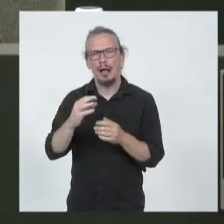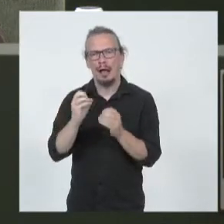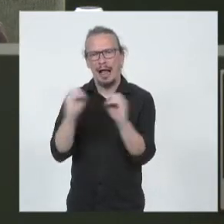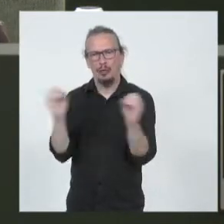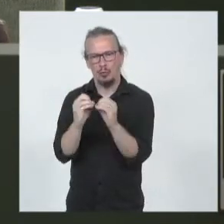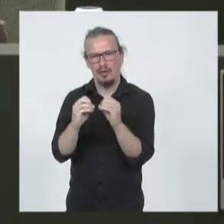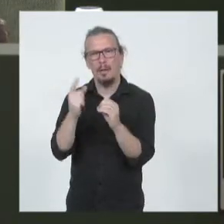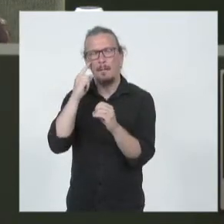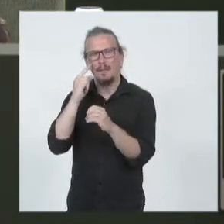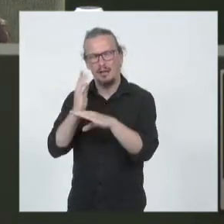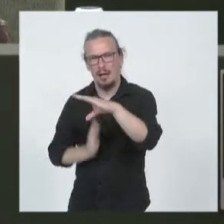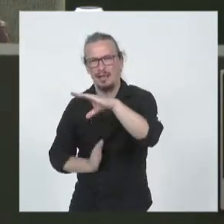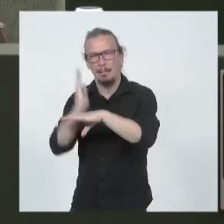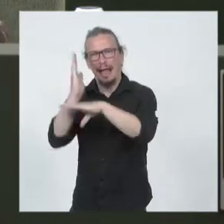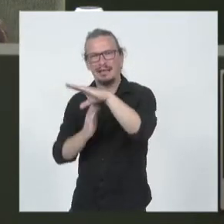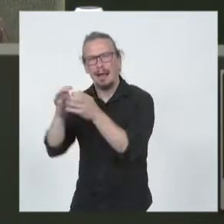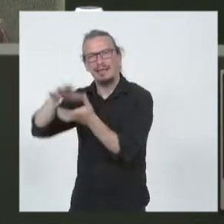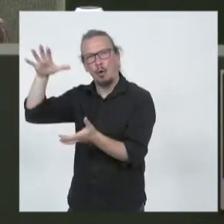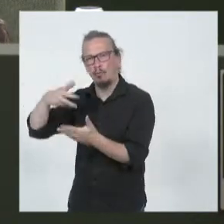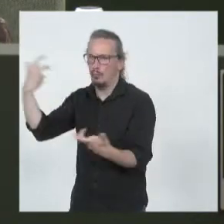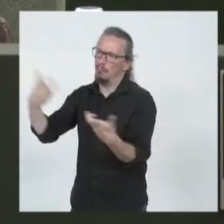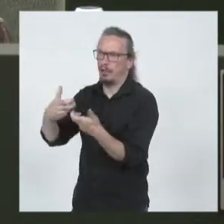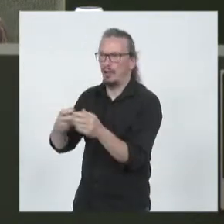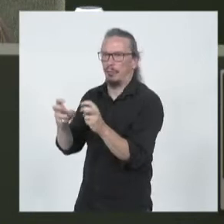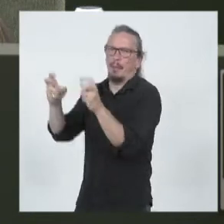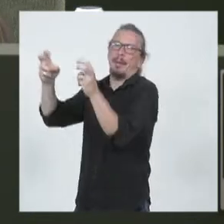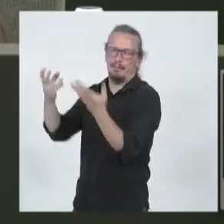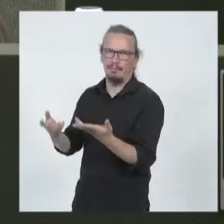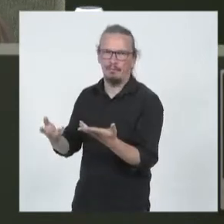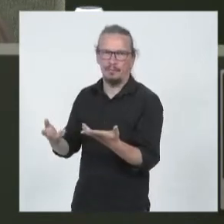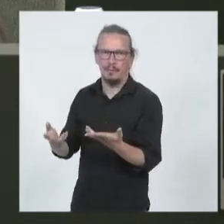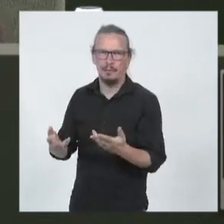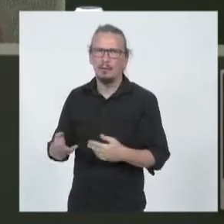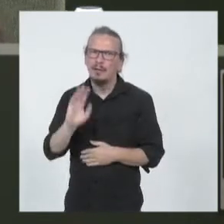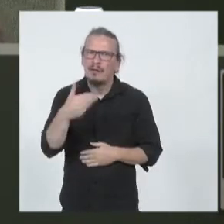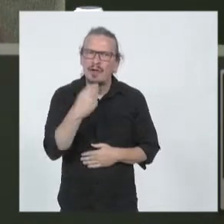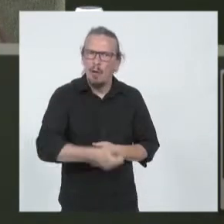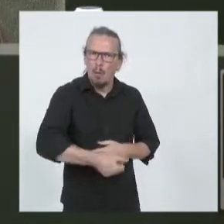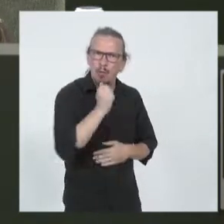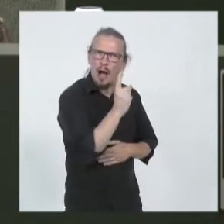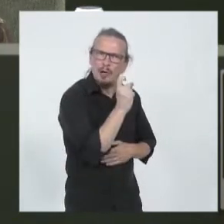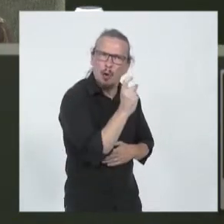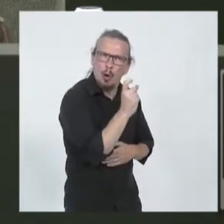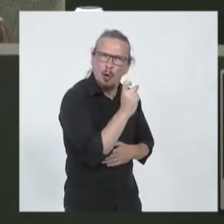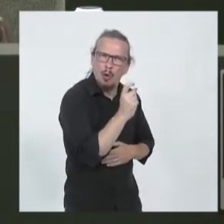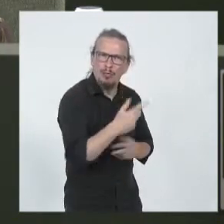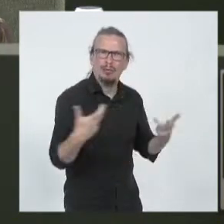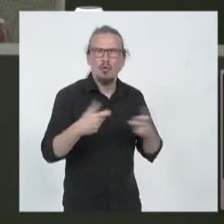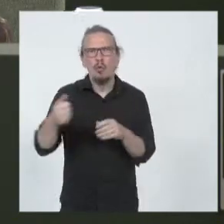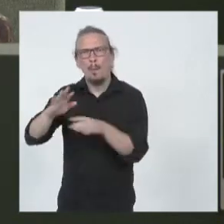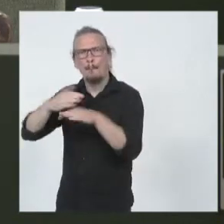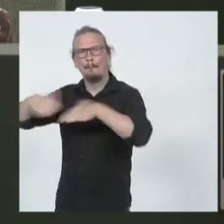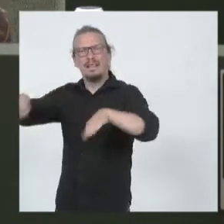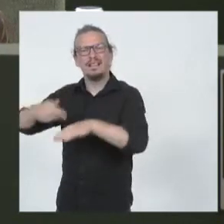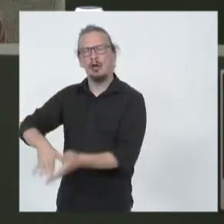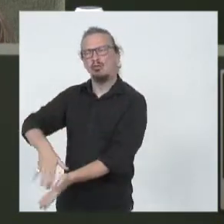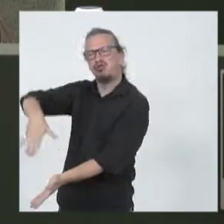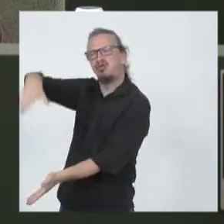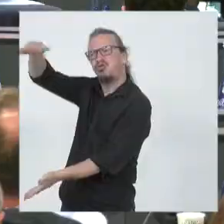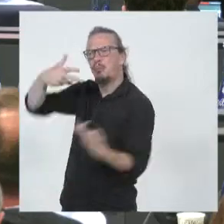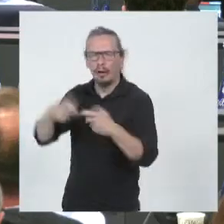tarif dès lors que certains volumes sont dépassés. Comment défendre aujourd'hui qu'on paie le même tarif pour boire de l'eau et pour remplir sa piscine, en effet ? Je